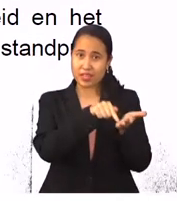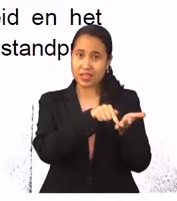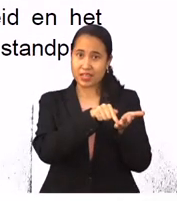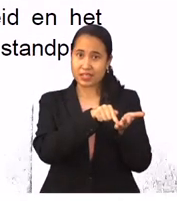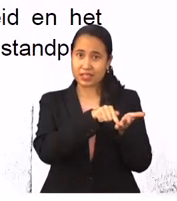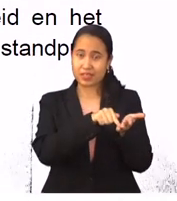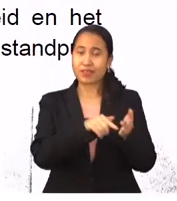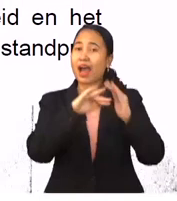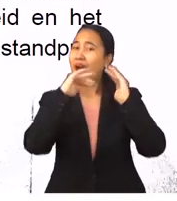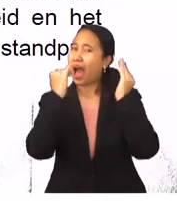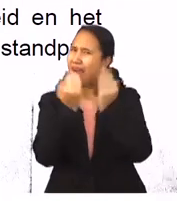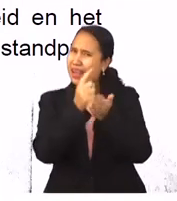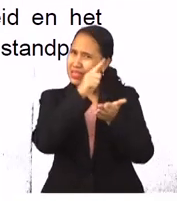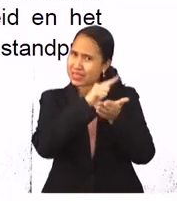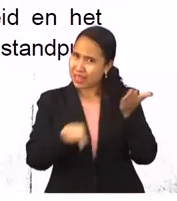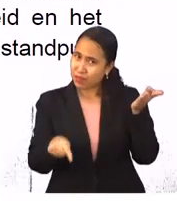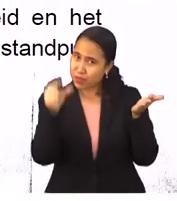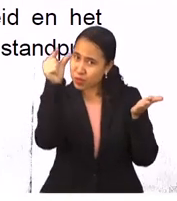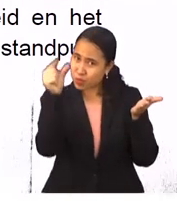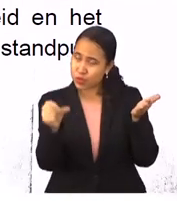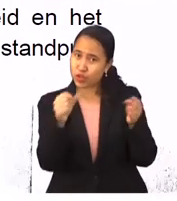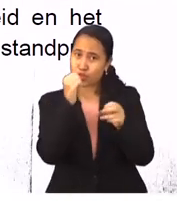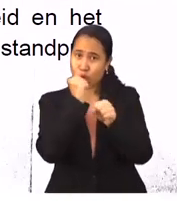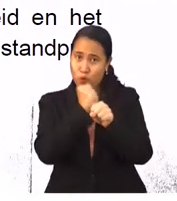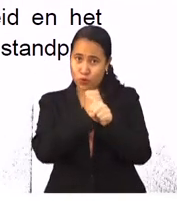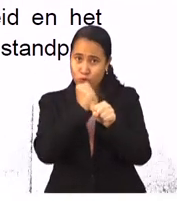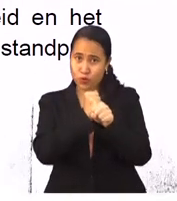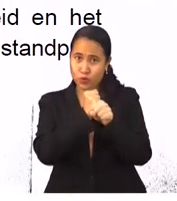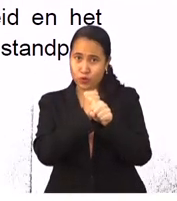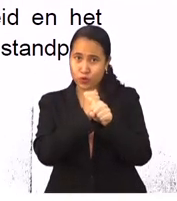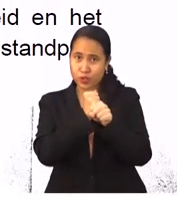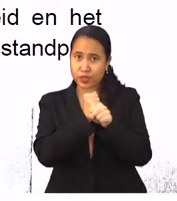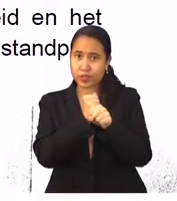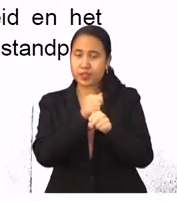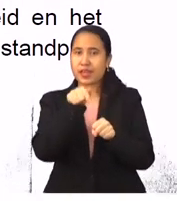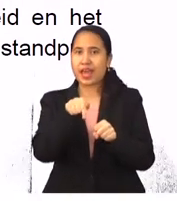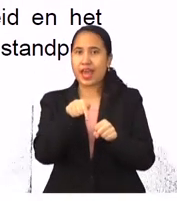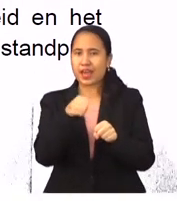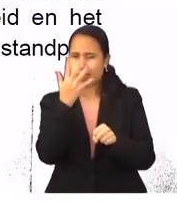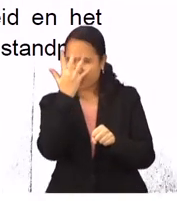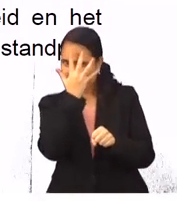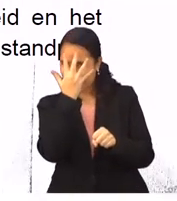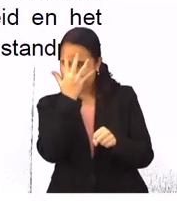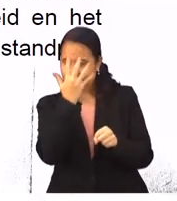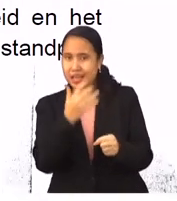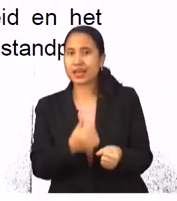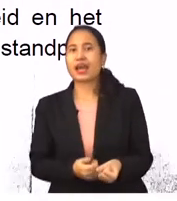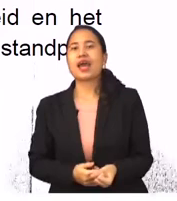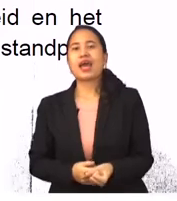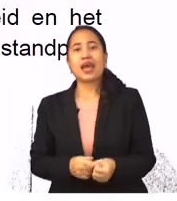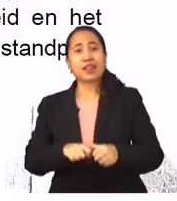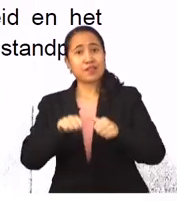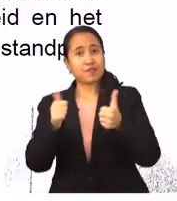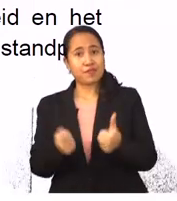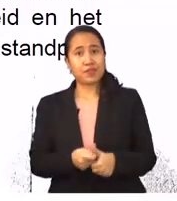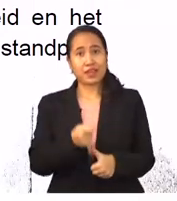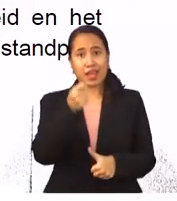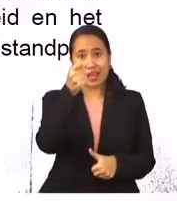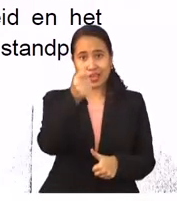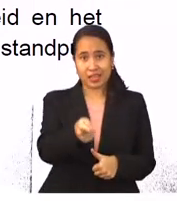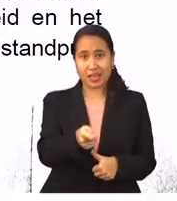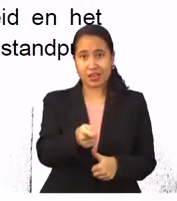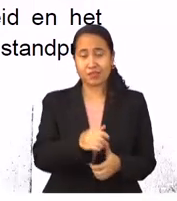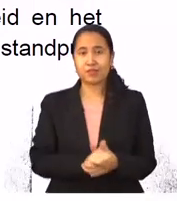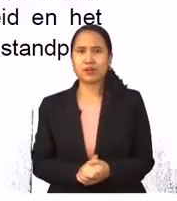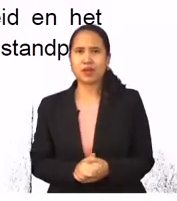alle strafrechtelijke gevolgen van een zeker delict of een zekere groep van delicten, ten behoeve van allen, veroordeelden en